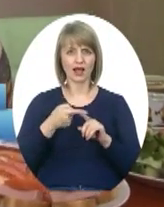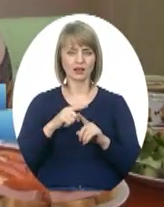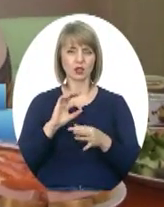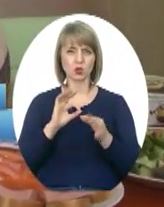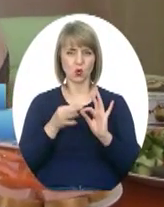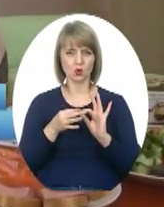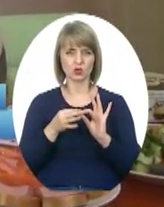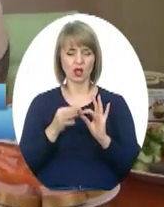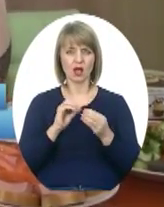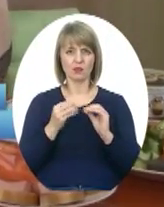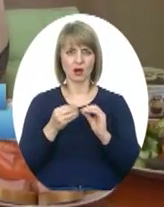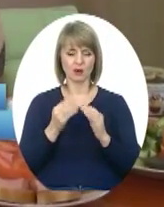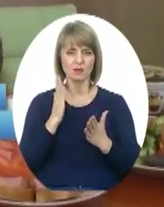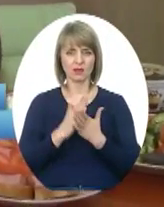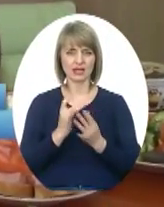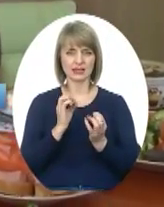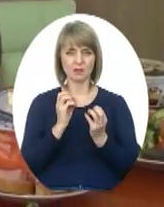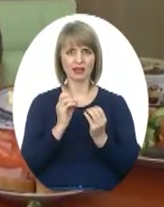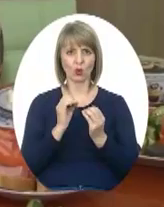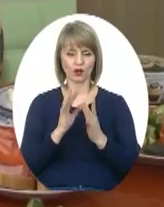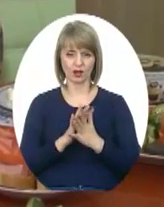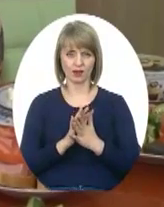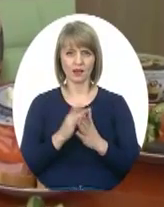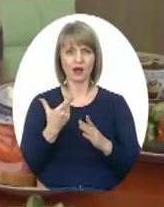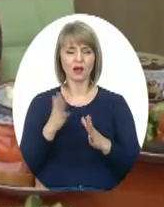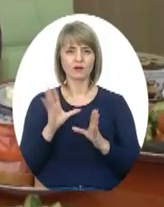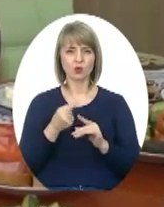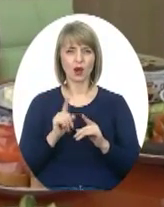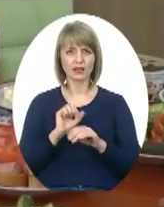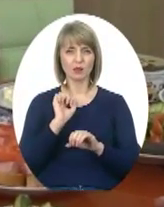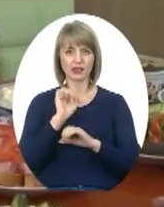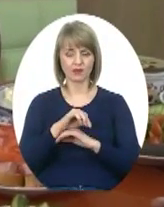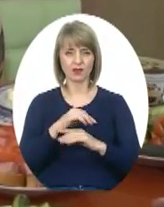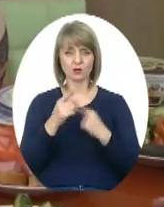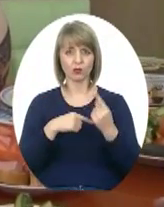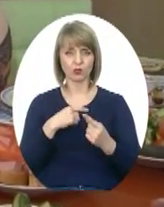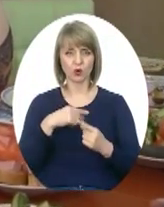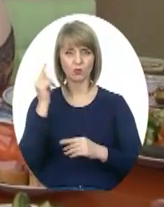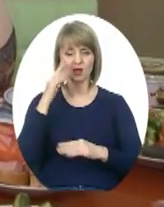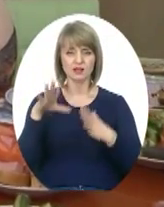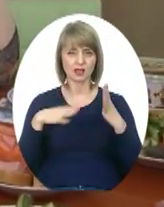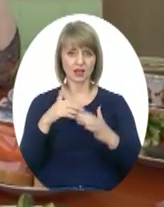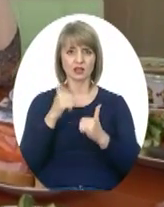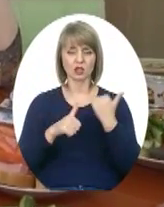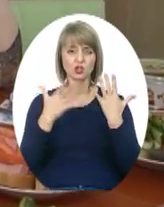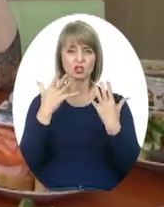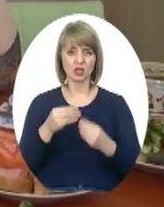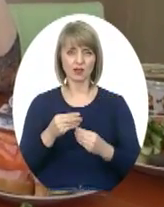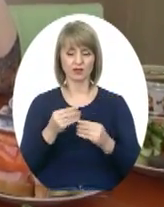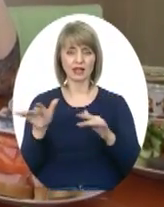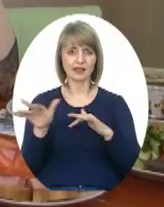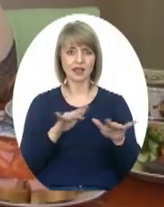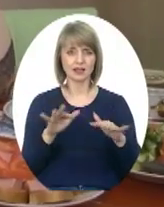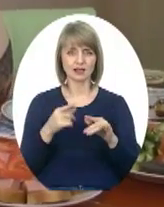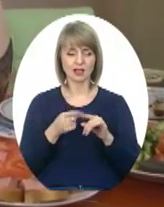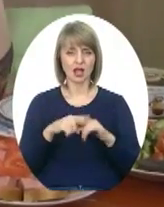вещи он пока делает сложно. То есть проблемы как бы есть все равно с моторикой. И все это преодолевается путем занятий, да, такой постоянной, ежедневной